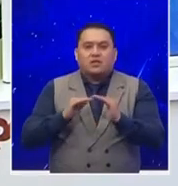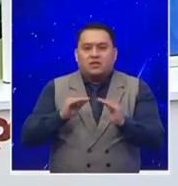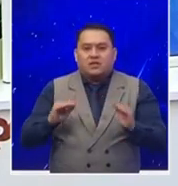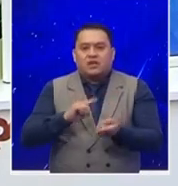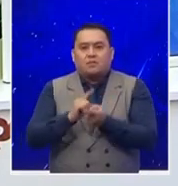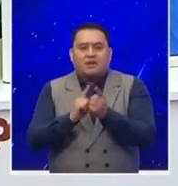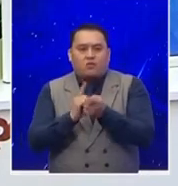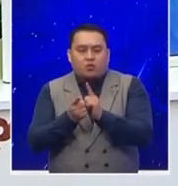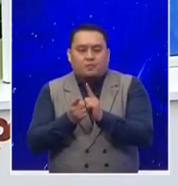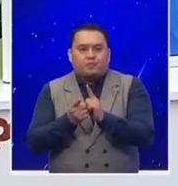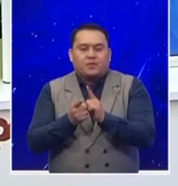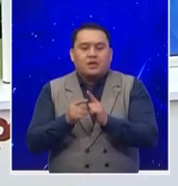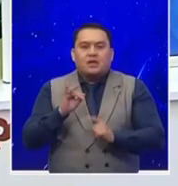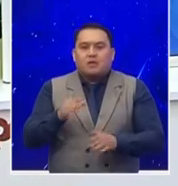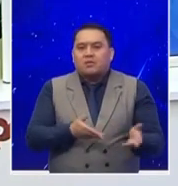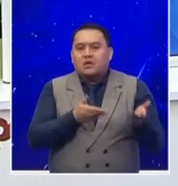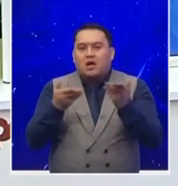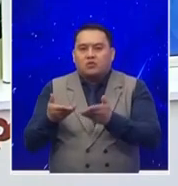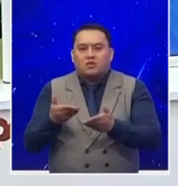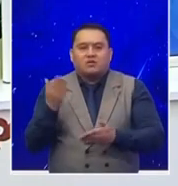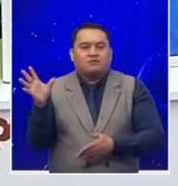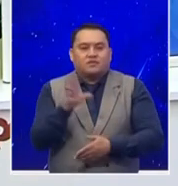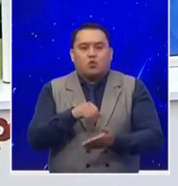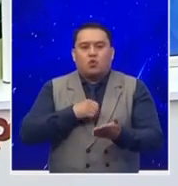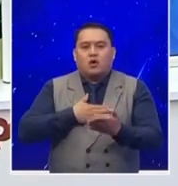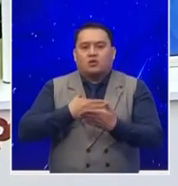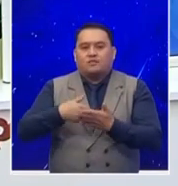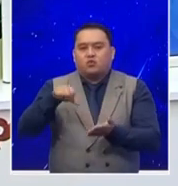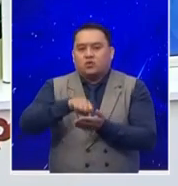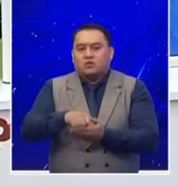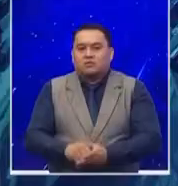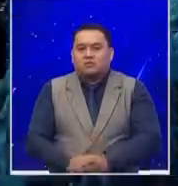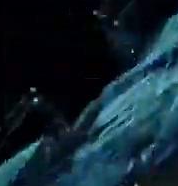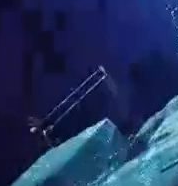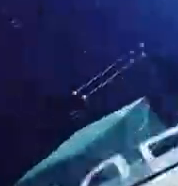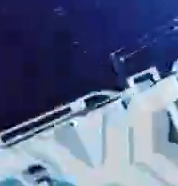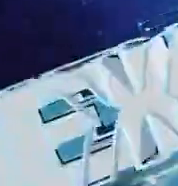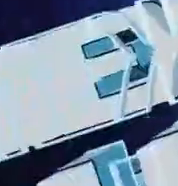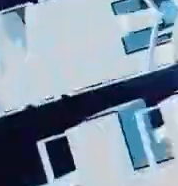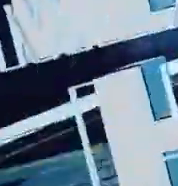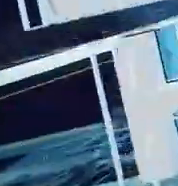переводы. Приглашаю всех участвовать в данной акции.